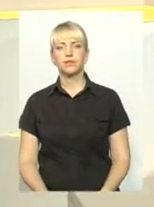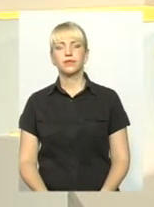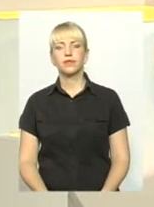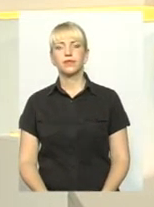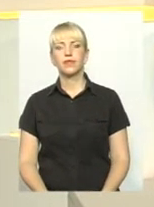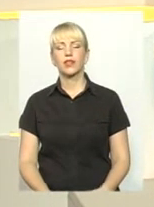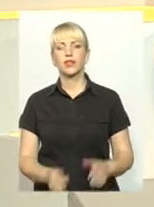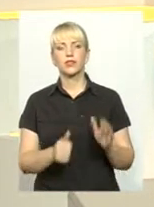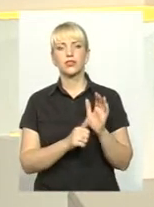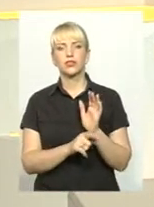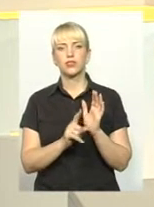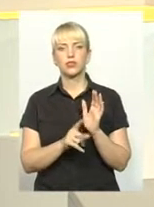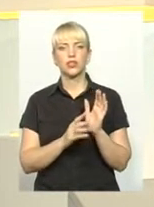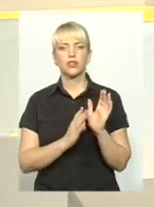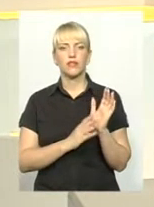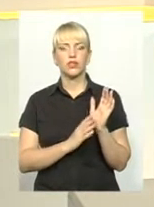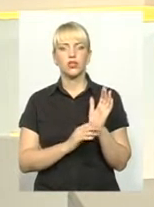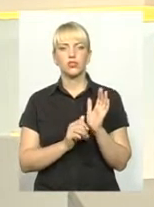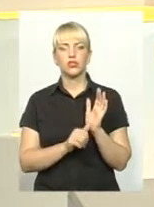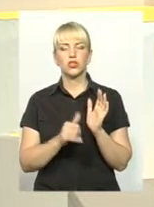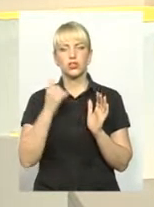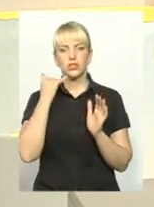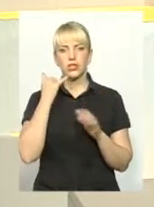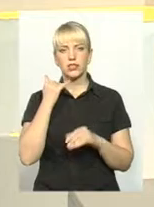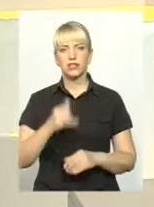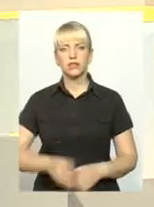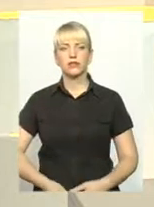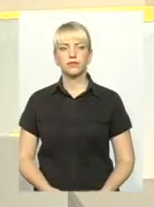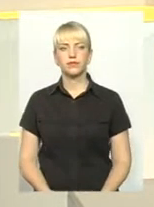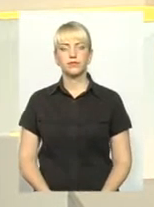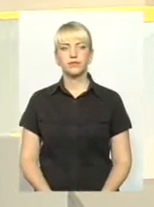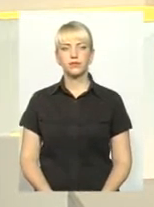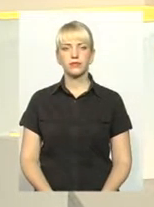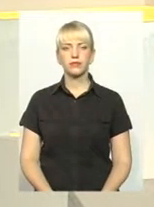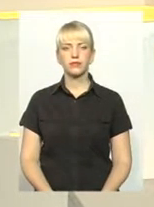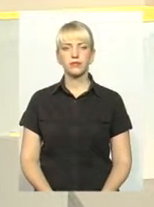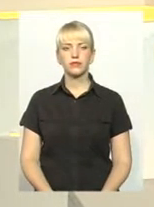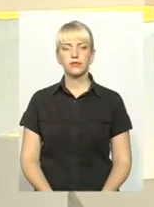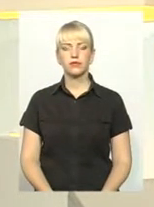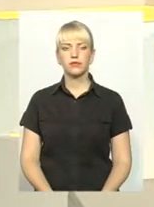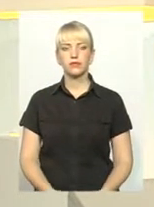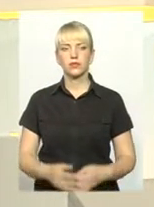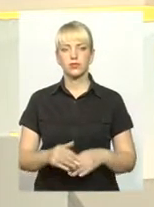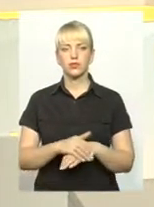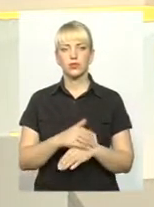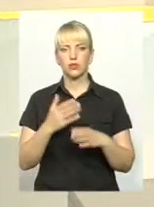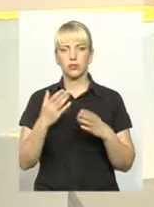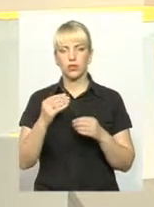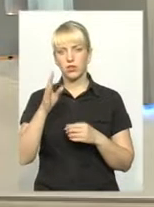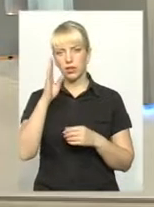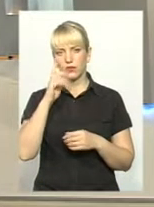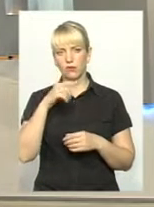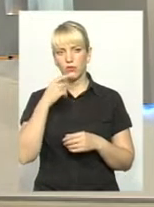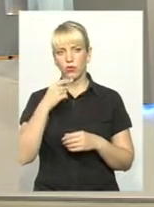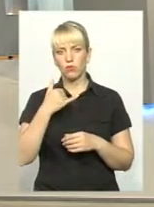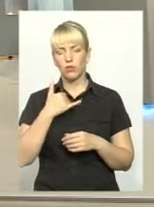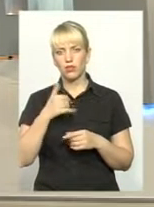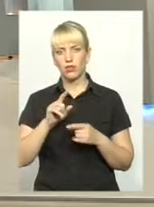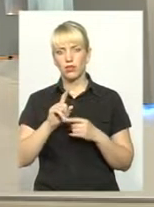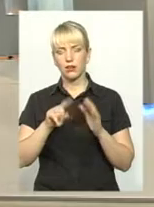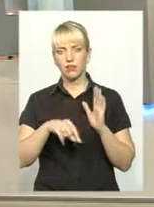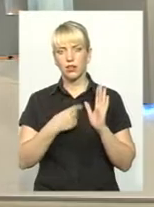відповідь. 61-90-60. Слухаємо вас. Говоріть, будь ласка. Алло, добрий день, студії. У мене таке